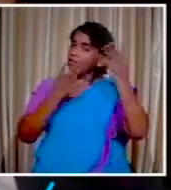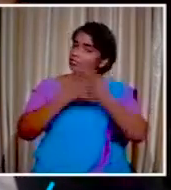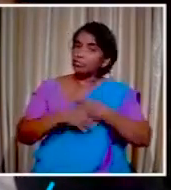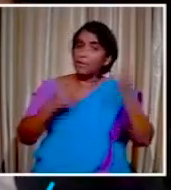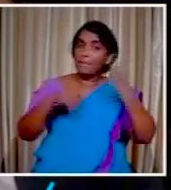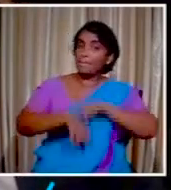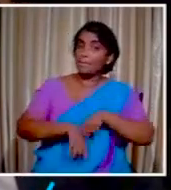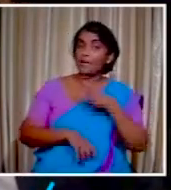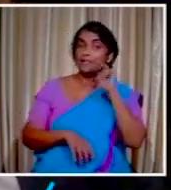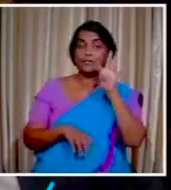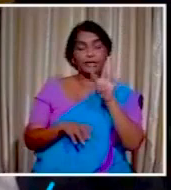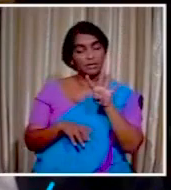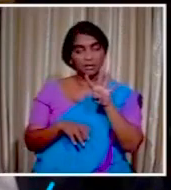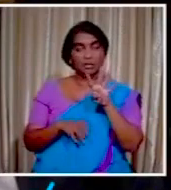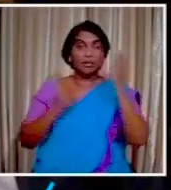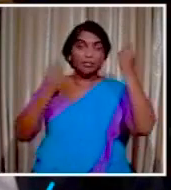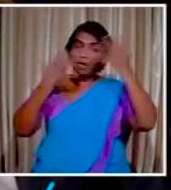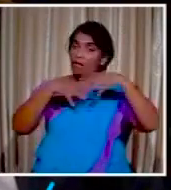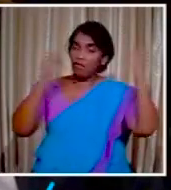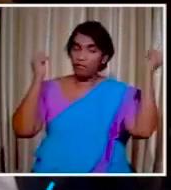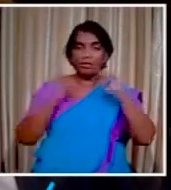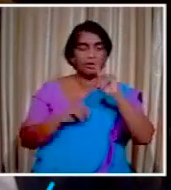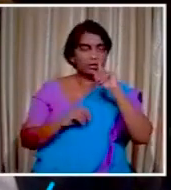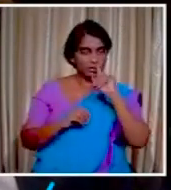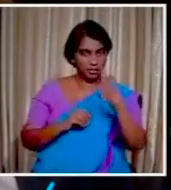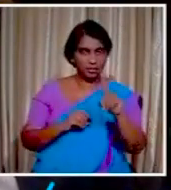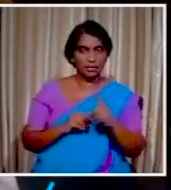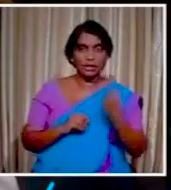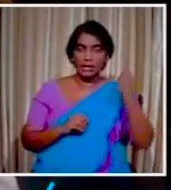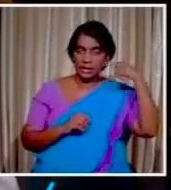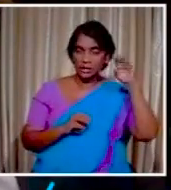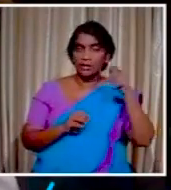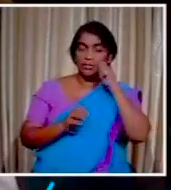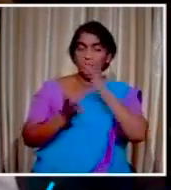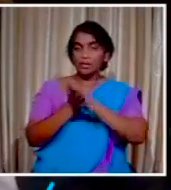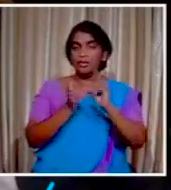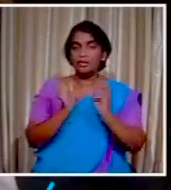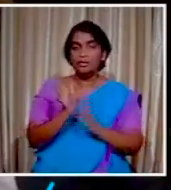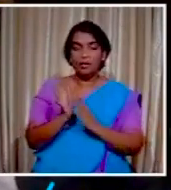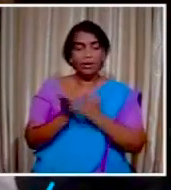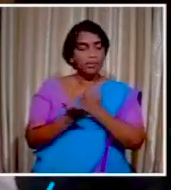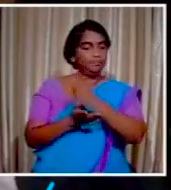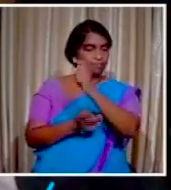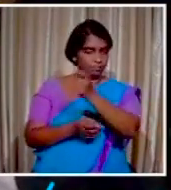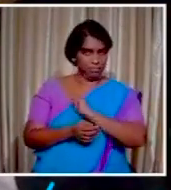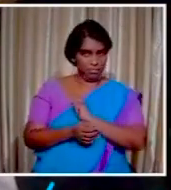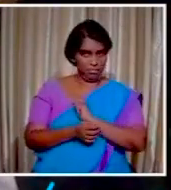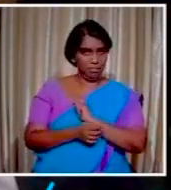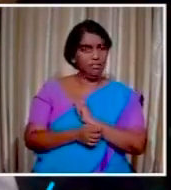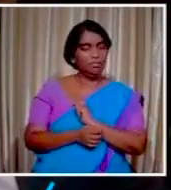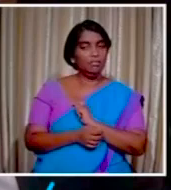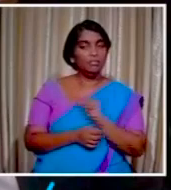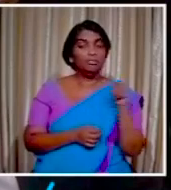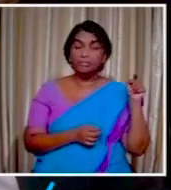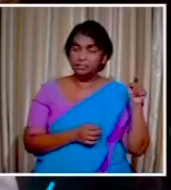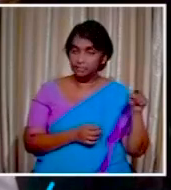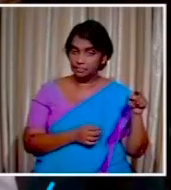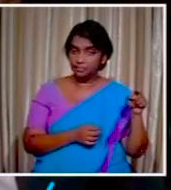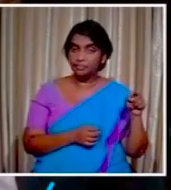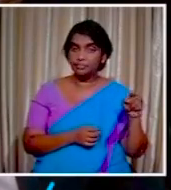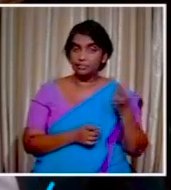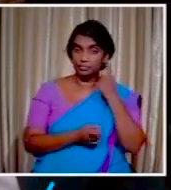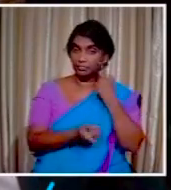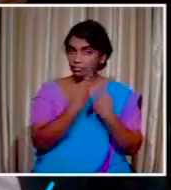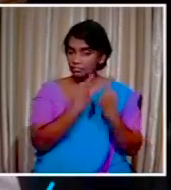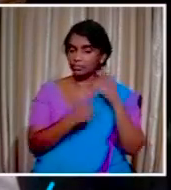පැය 24 විදුලිය විසන්දි කරනවා කියලා කිව්වා. දැන් ඊයේ මහජන උපයෝගිතා කොමිසම මට ලිඛිත වෙව්වා. ඔවුන්ගේ ඇගයීමට